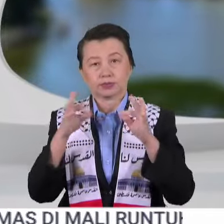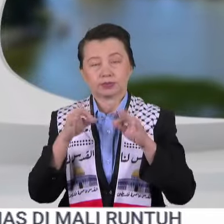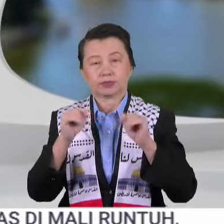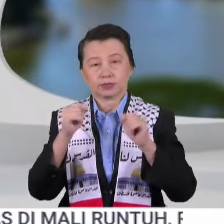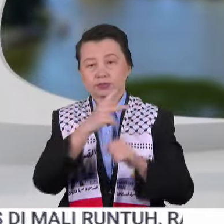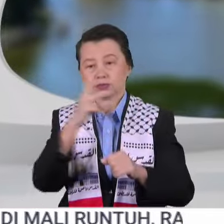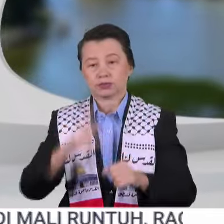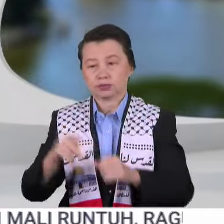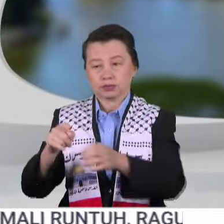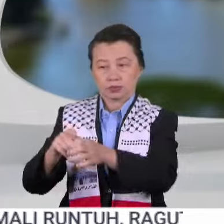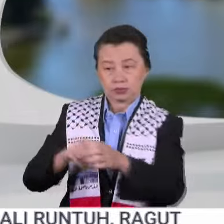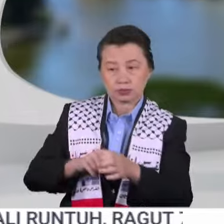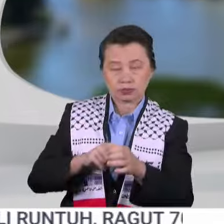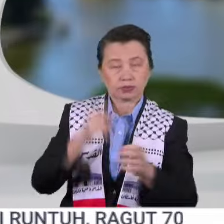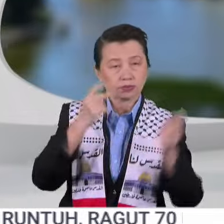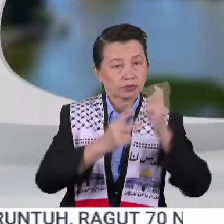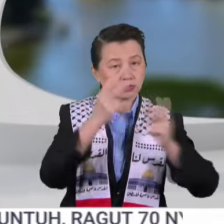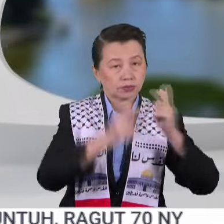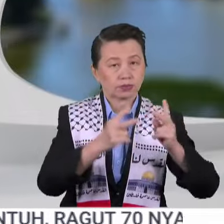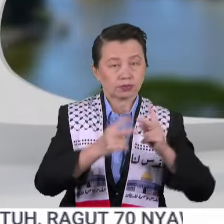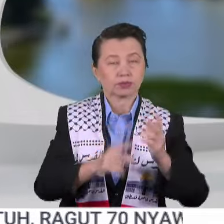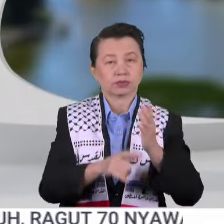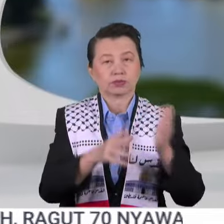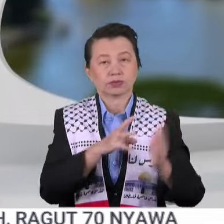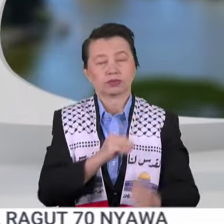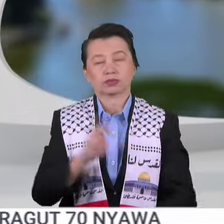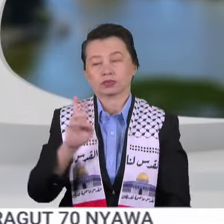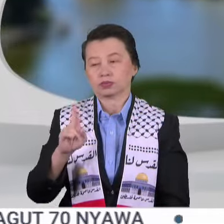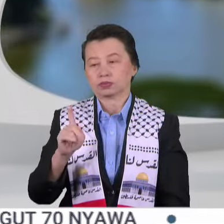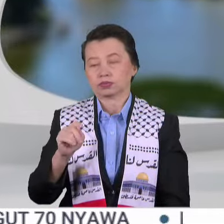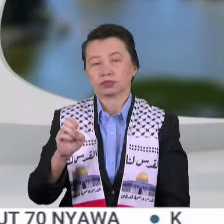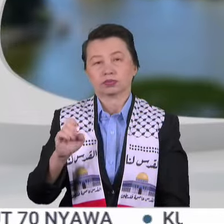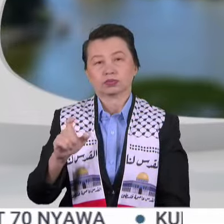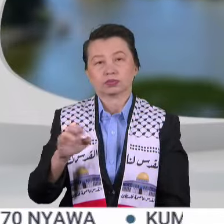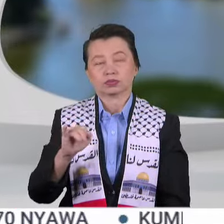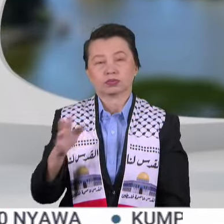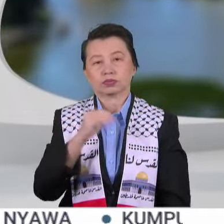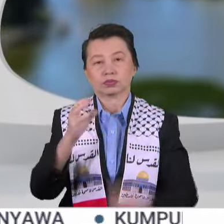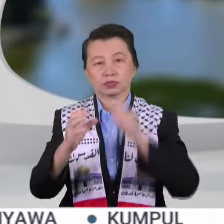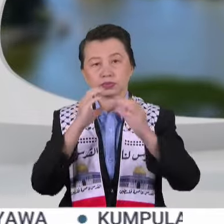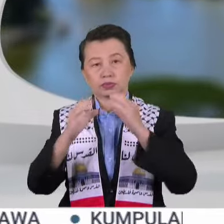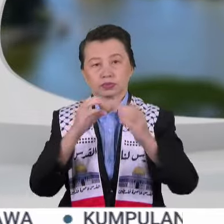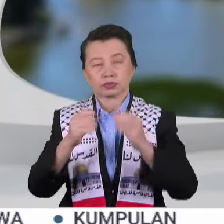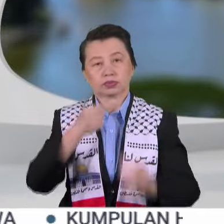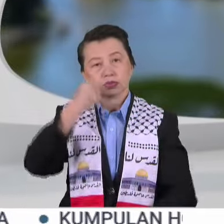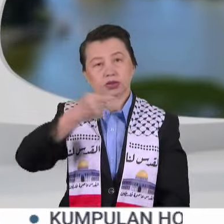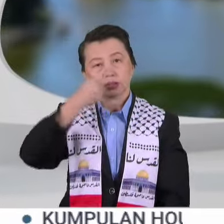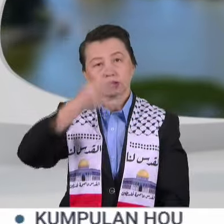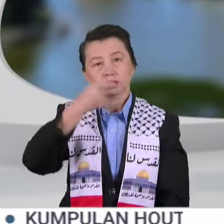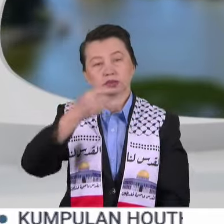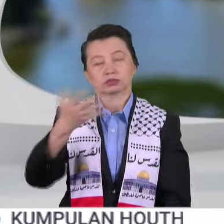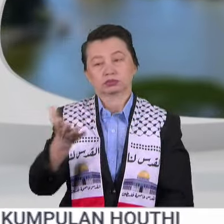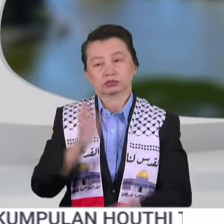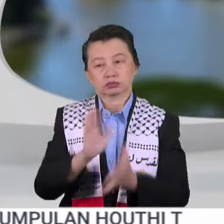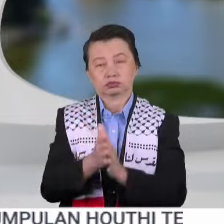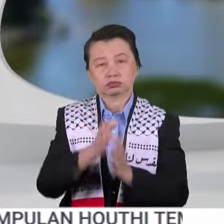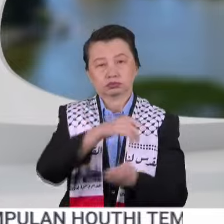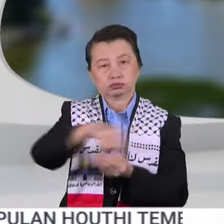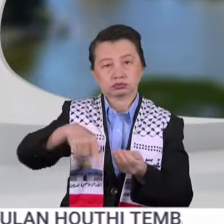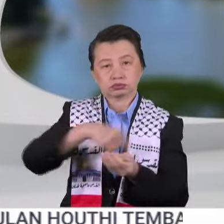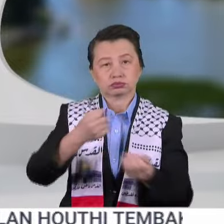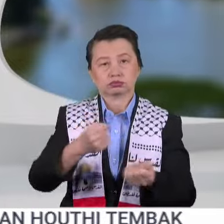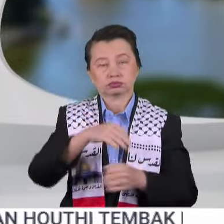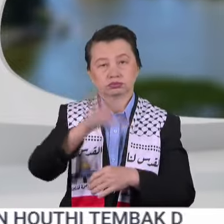pengunjung di bandaraya ini. Timbalan Menteri Utiliti dan Telekomunikasi Datuk Dr. Abdul Rahman Junaidi berkata ianya dikelilingi